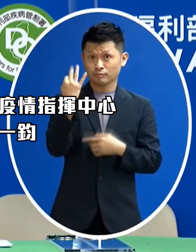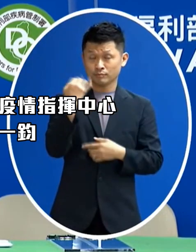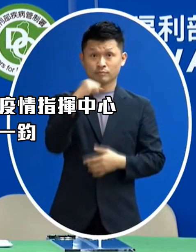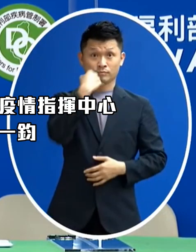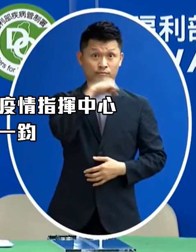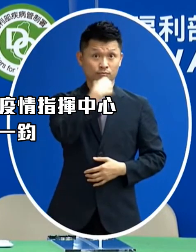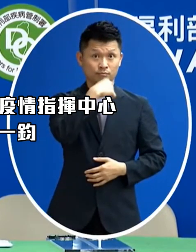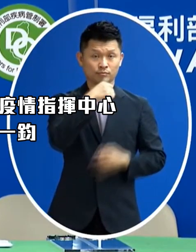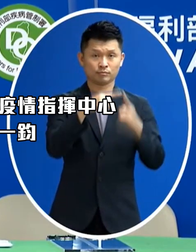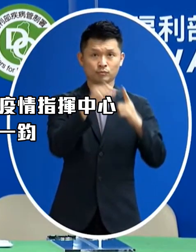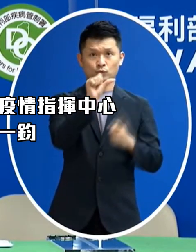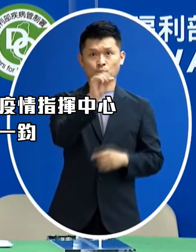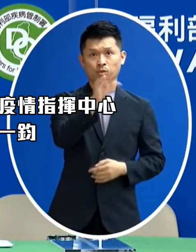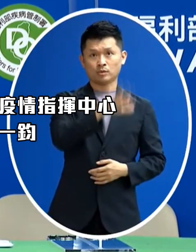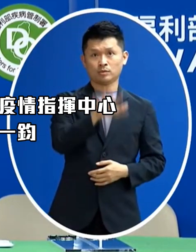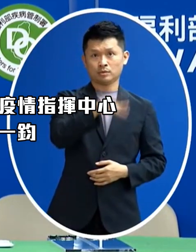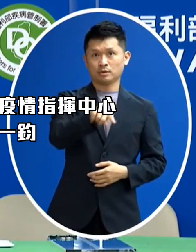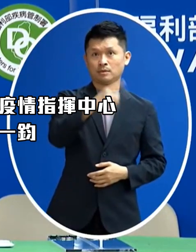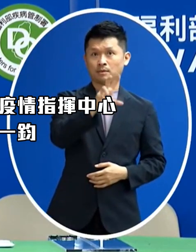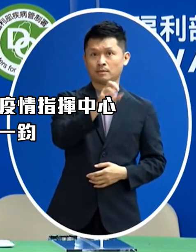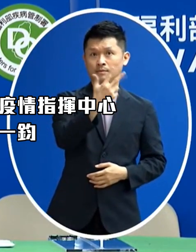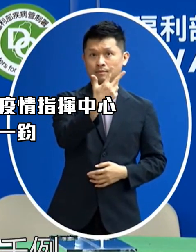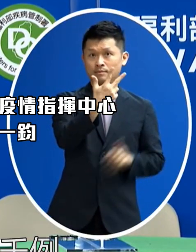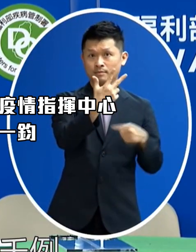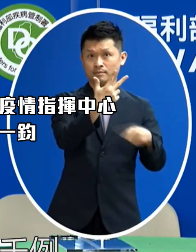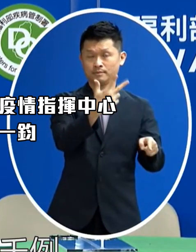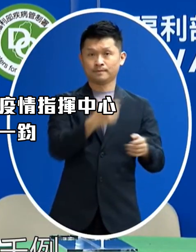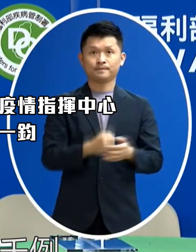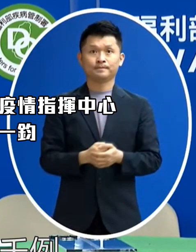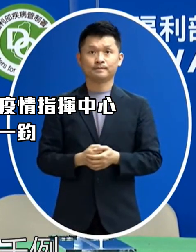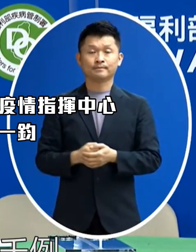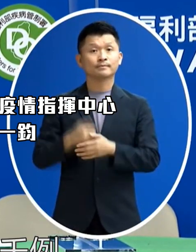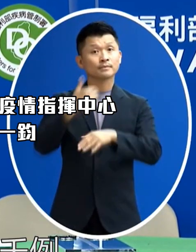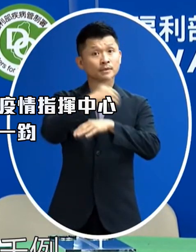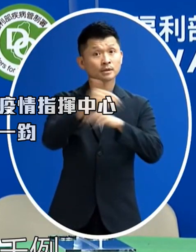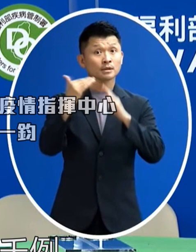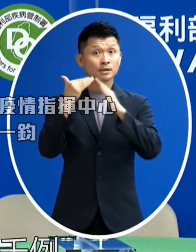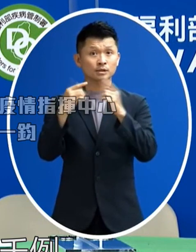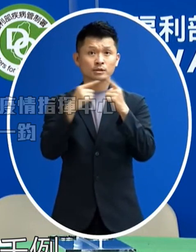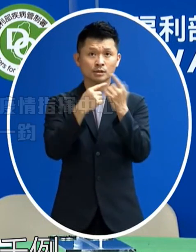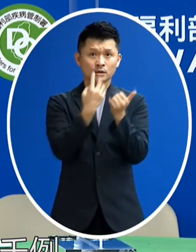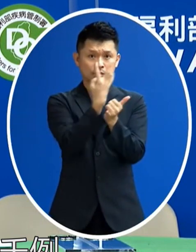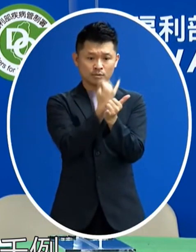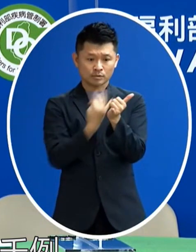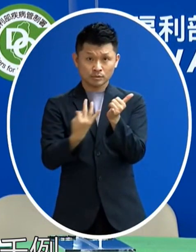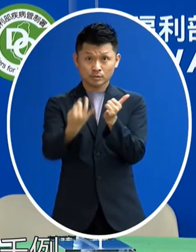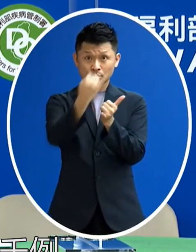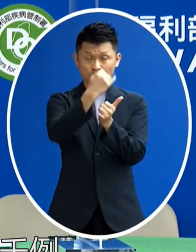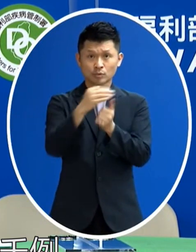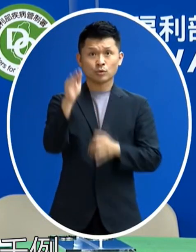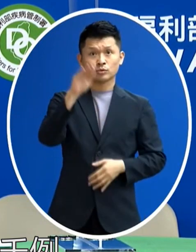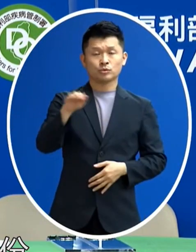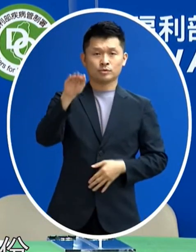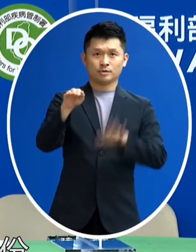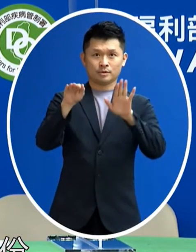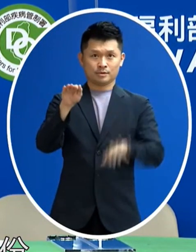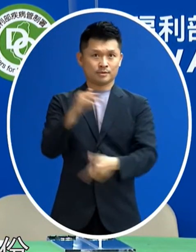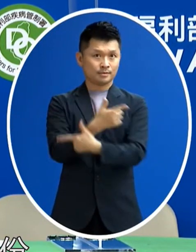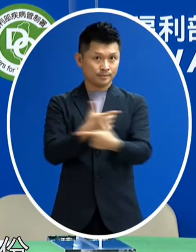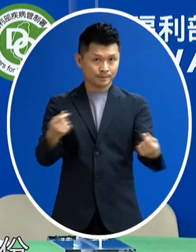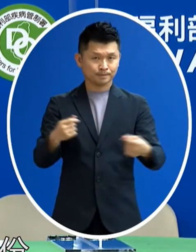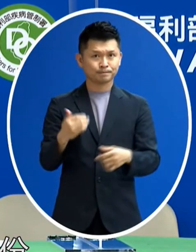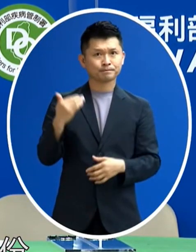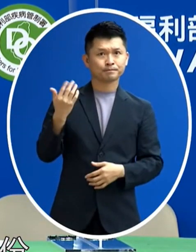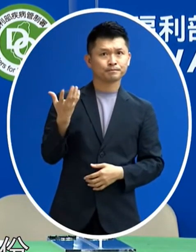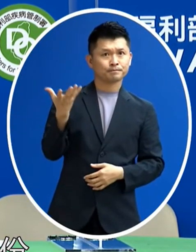今天本土病例是55,187人，那各县市的人数今天都没有超过9000例，其中比